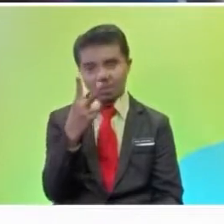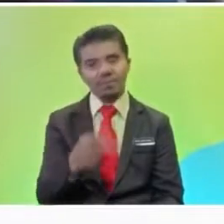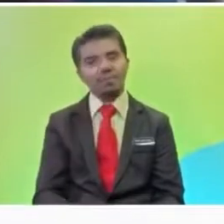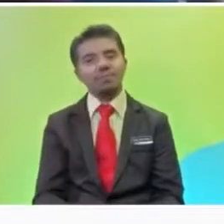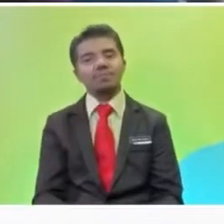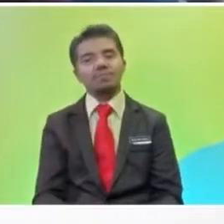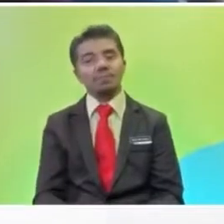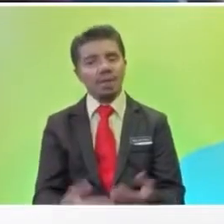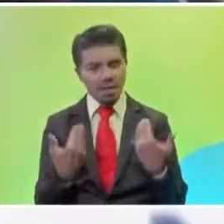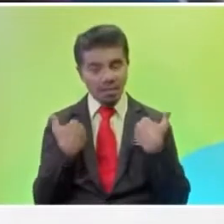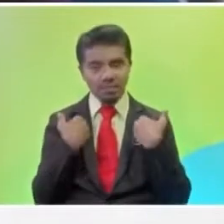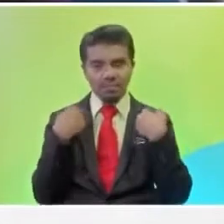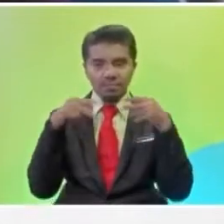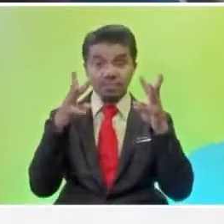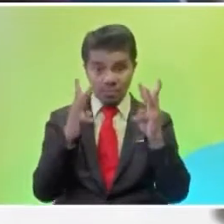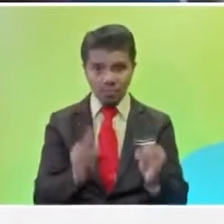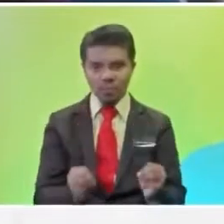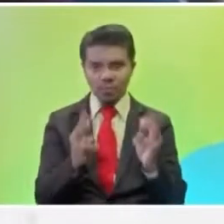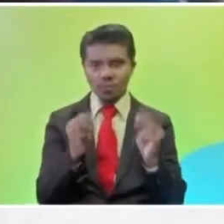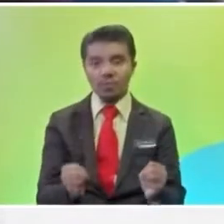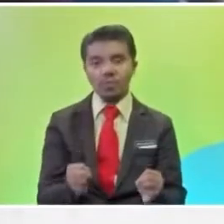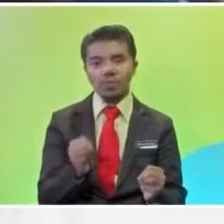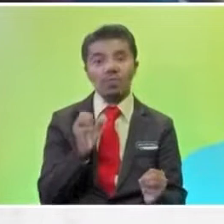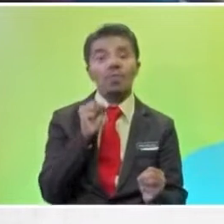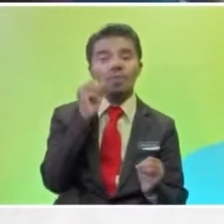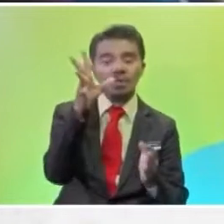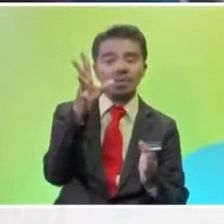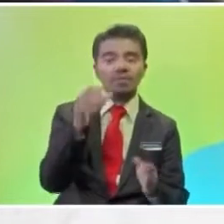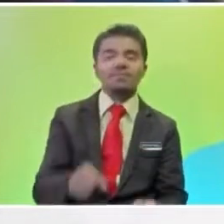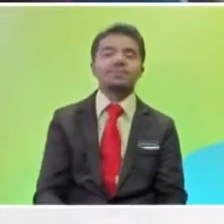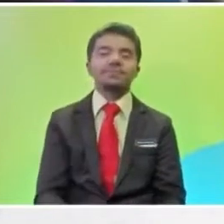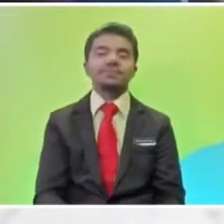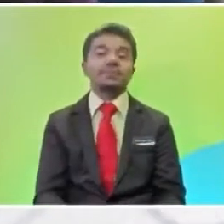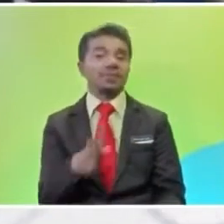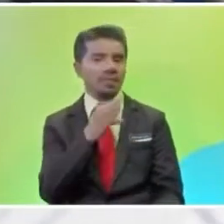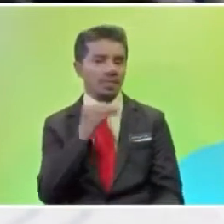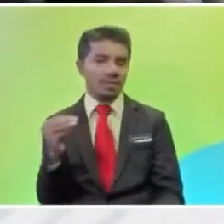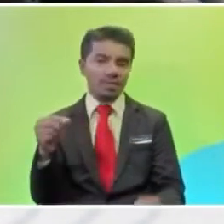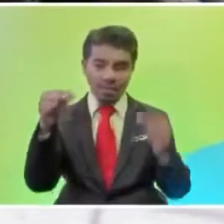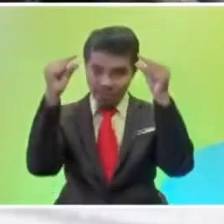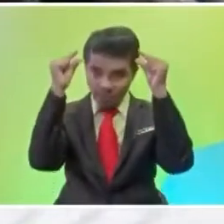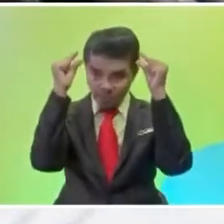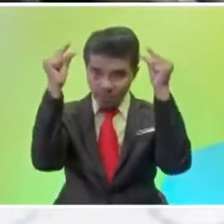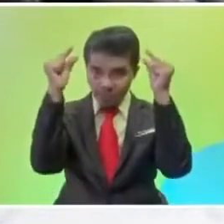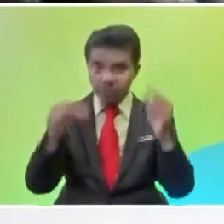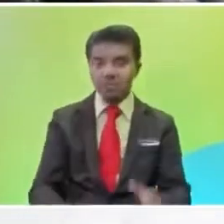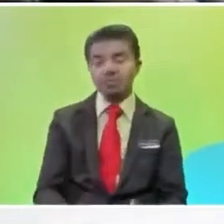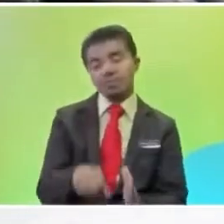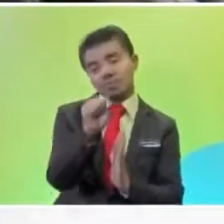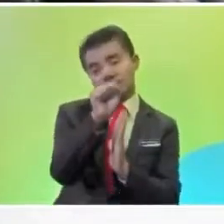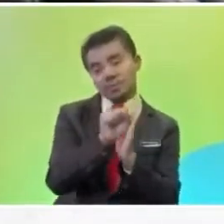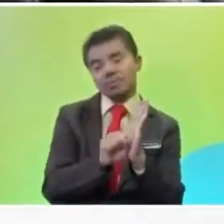dalam waktu ini guru bertindak sebagai fasilitas yang dilaksanakan oleh murid tersebut